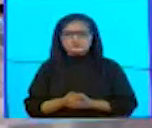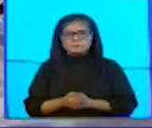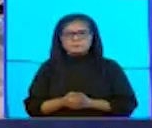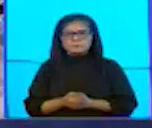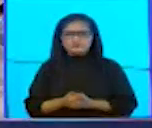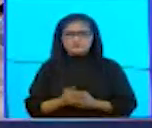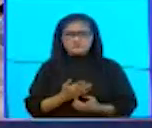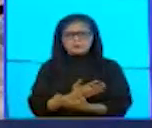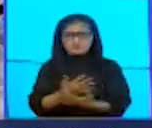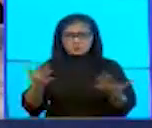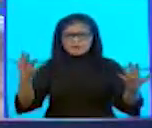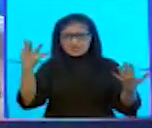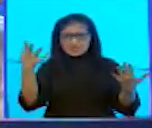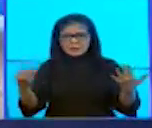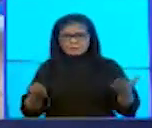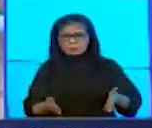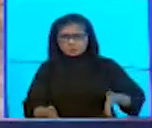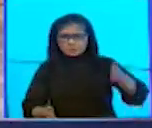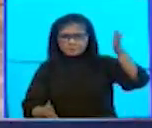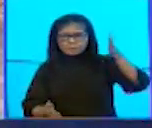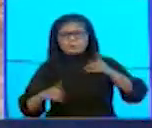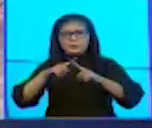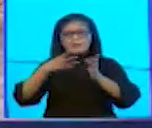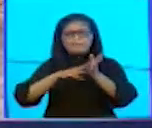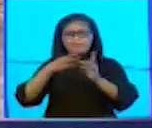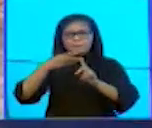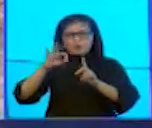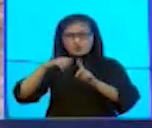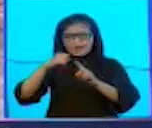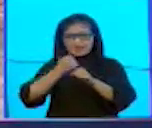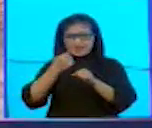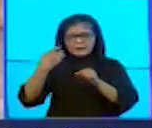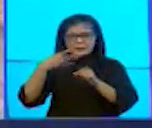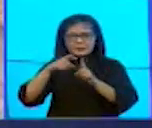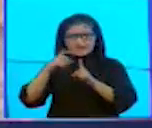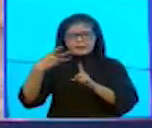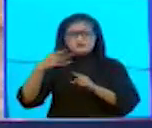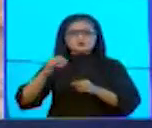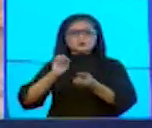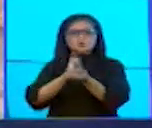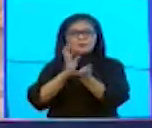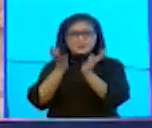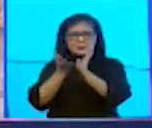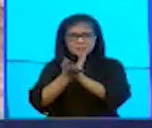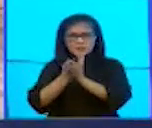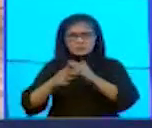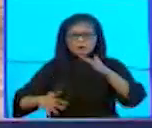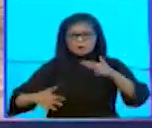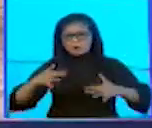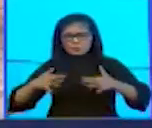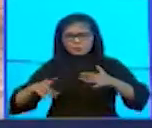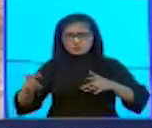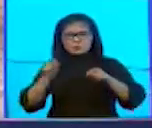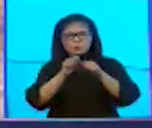Kampung Tembok Gede Surabaya merakit robot disinfektan. Robot dari daur ulang sampah organik ini